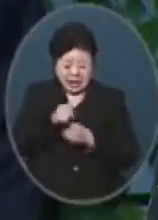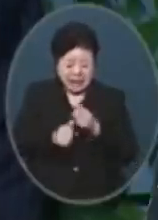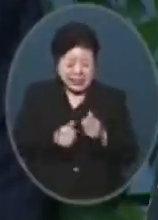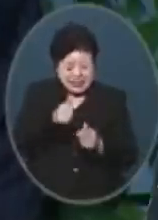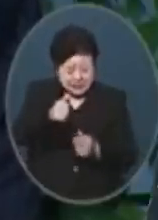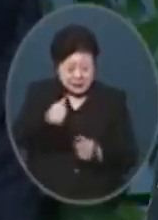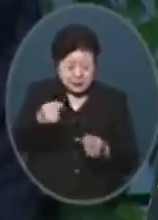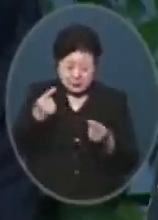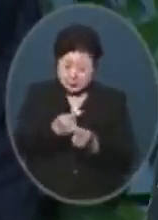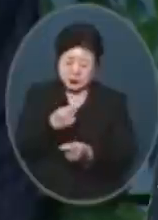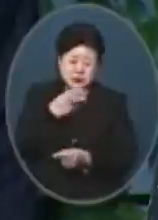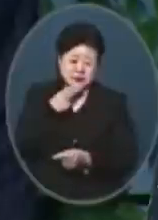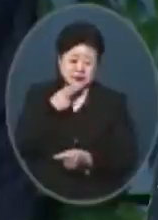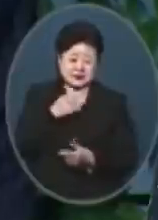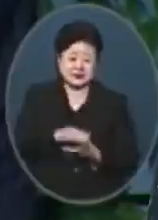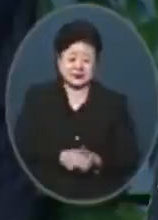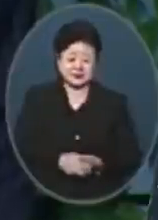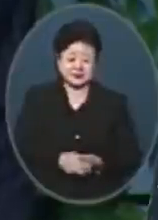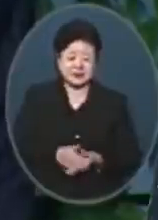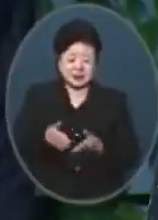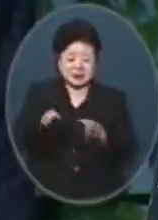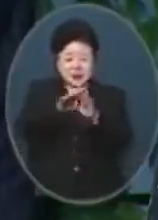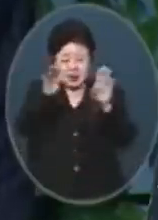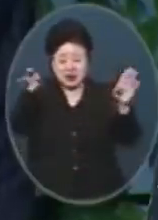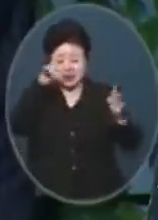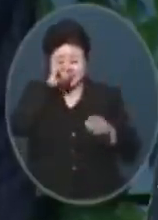하나님께로 나가는 길은 열려있는 것입니다.